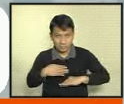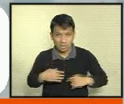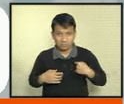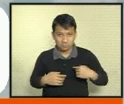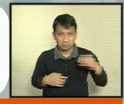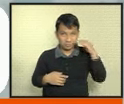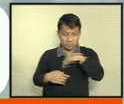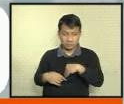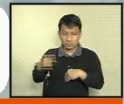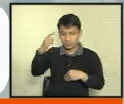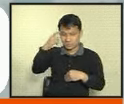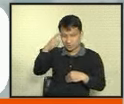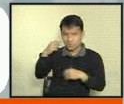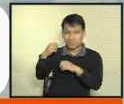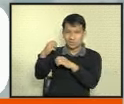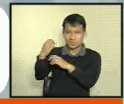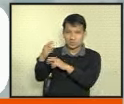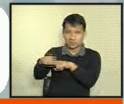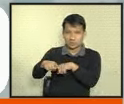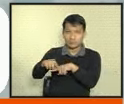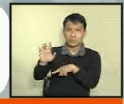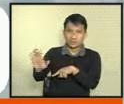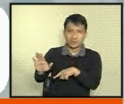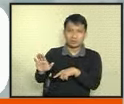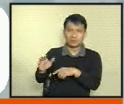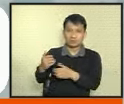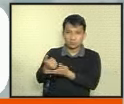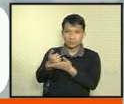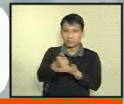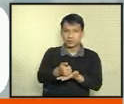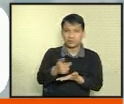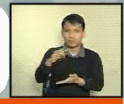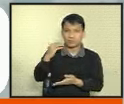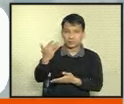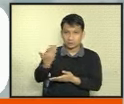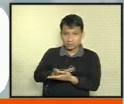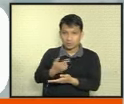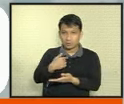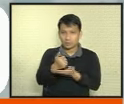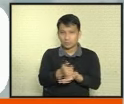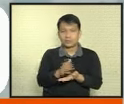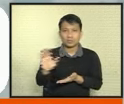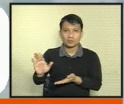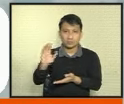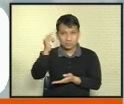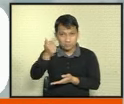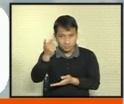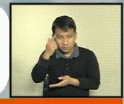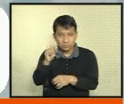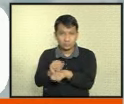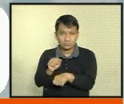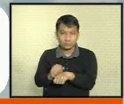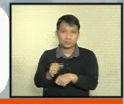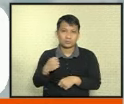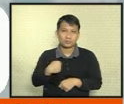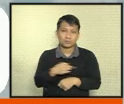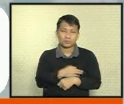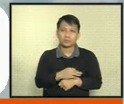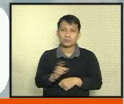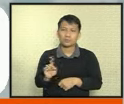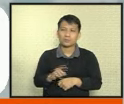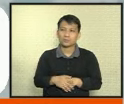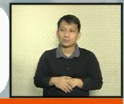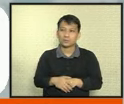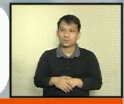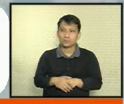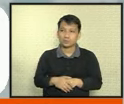akong ibang inaasahan kung hindi sanak ako. Matulungan nila ako kasi sa gobyerno niya na nagtatrabaho. Empleyado okay. Sila. Pero anong